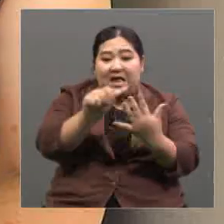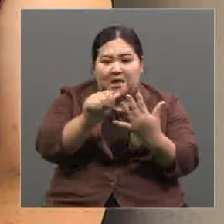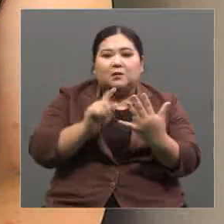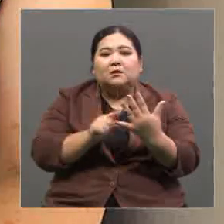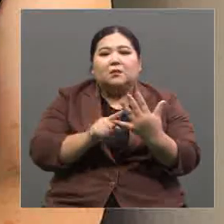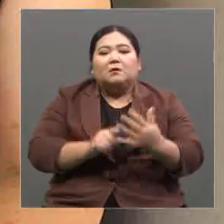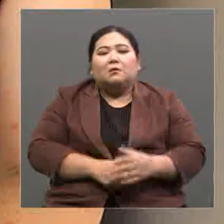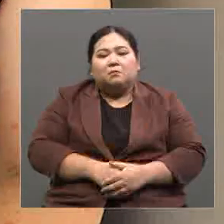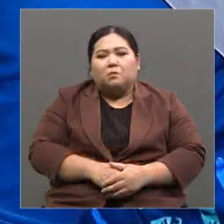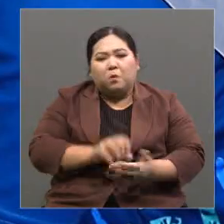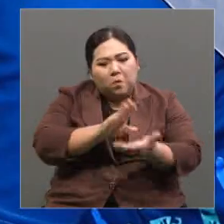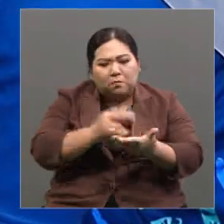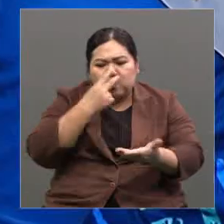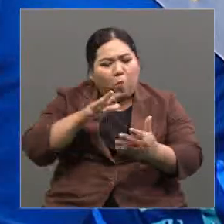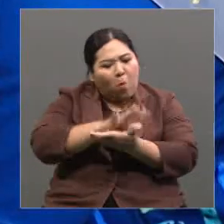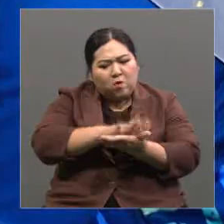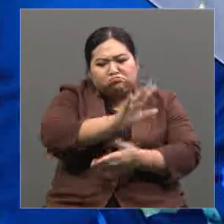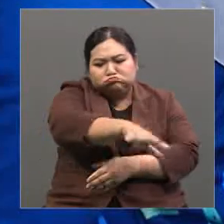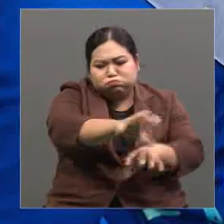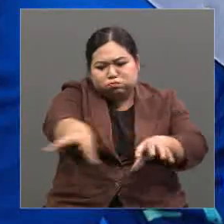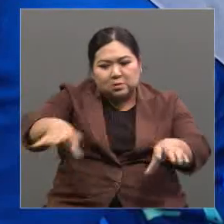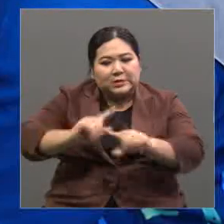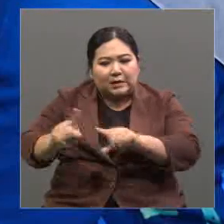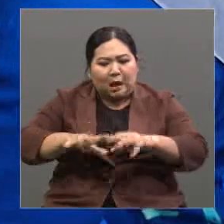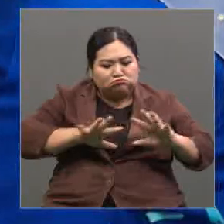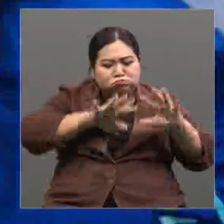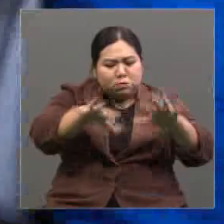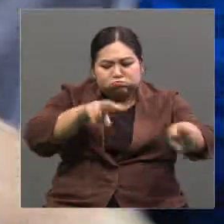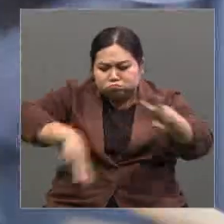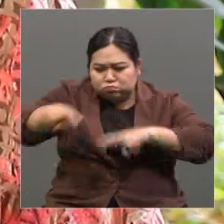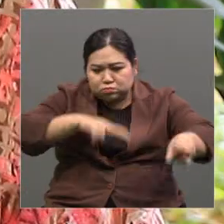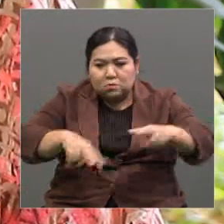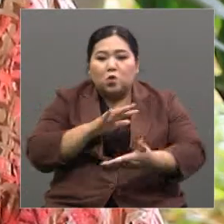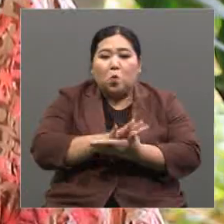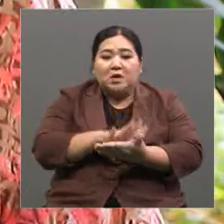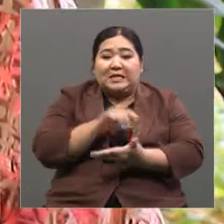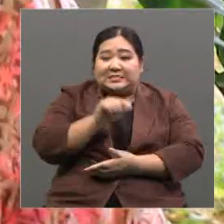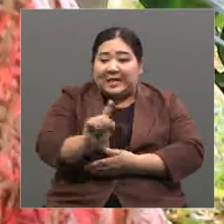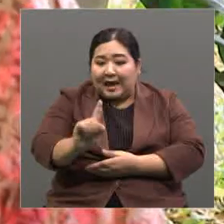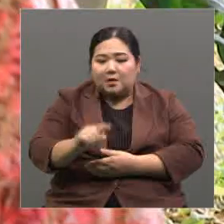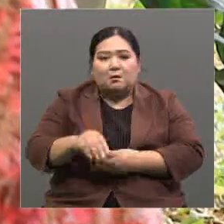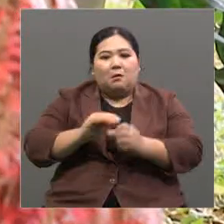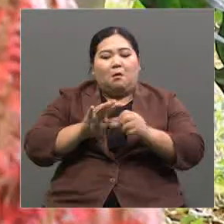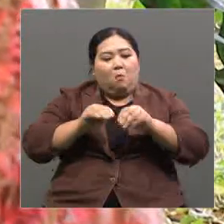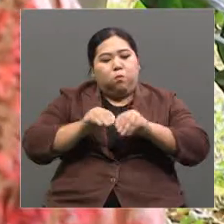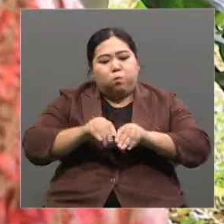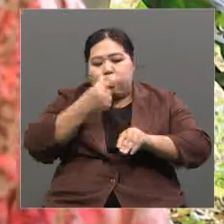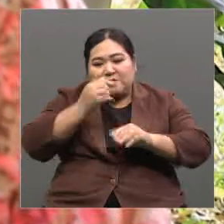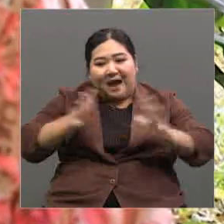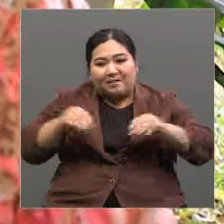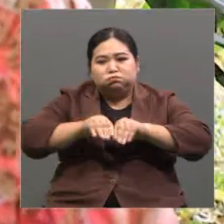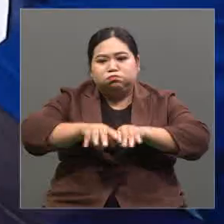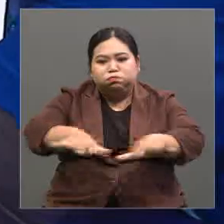อบสวนโรคปูพรมทุกโรงเรียนในชุมชนโดยเฉพาะโรงเรียนในพื้นที่ที่มีการรายงานการระบาดสูงกว่าพื้นที่อื่น